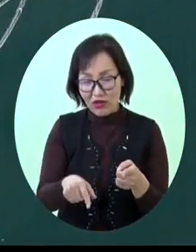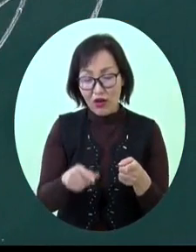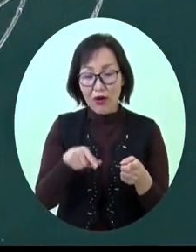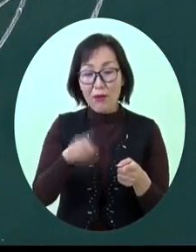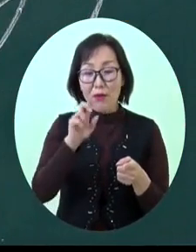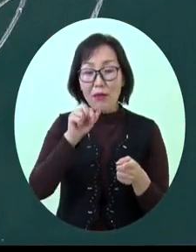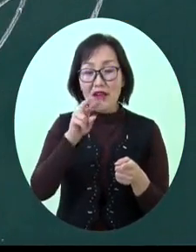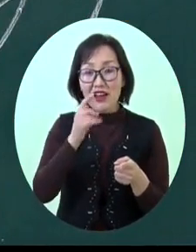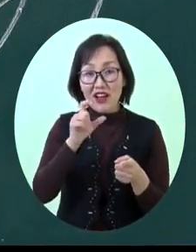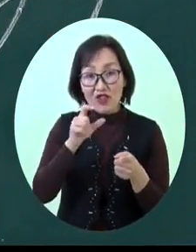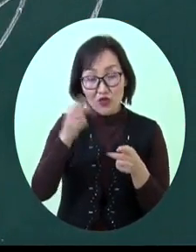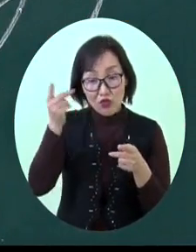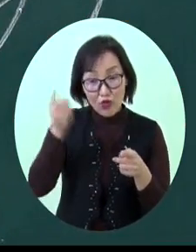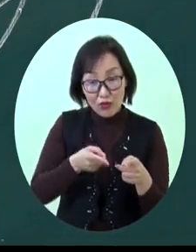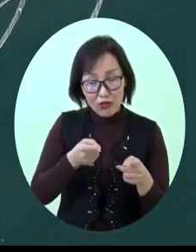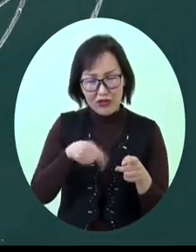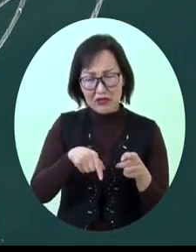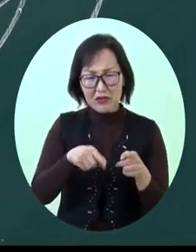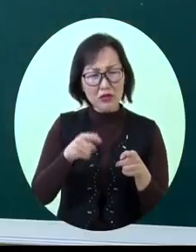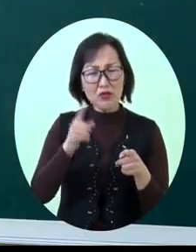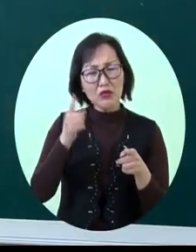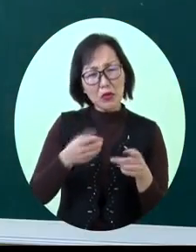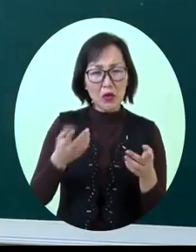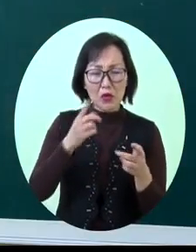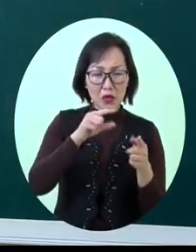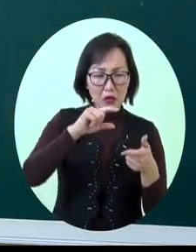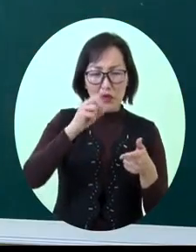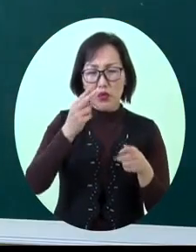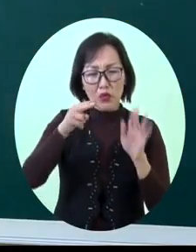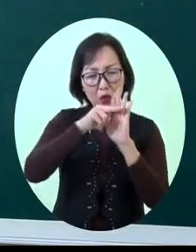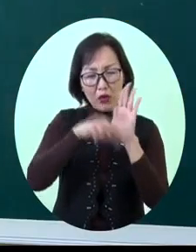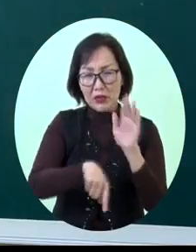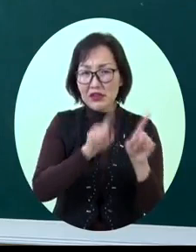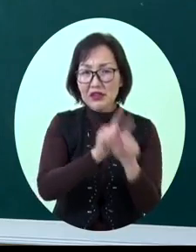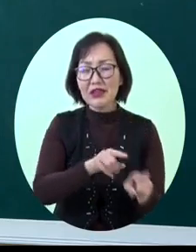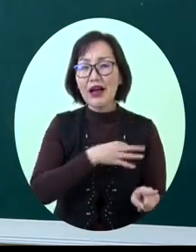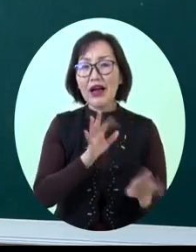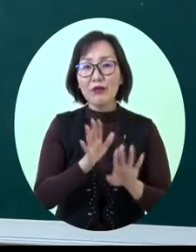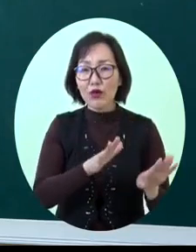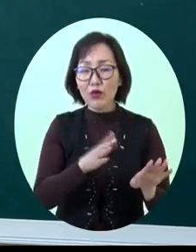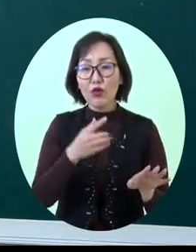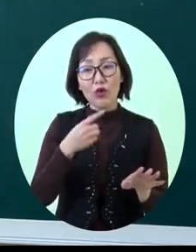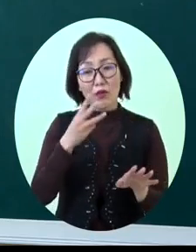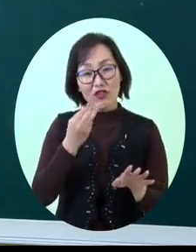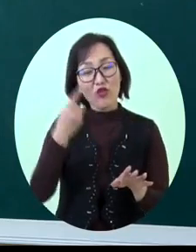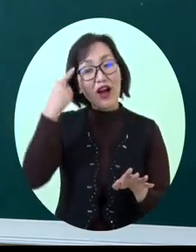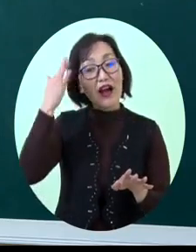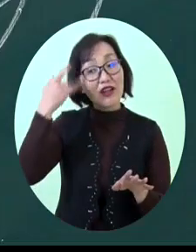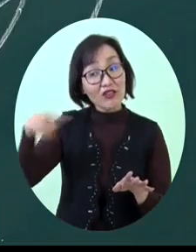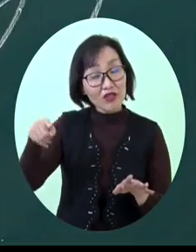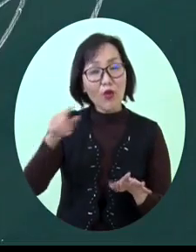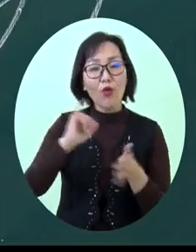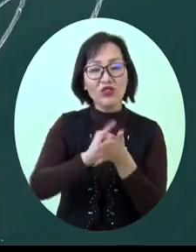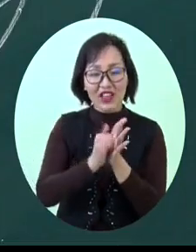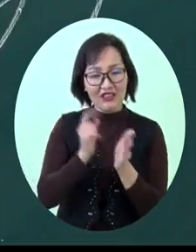балархаа ихшигийн дүрм буюу гээгт ихшигийн дүрмд хамаарахгүйгээр бичигддэг. Тийм учраас машиныг машинаар гэдэг үг